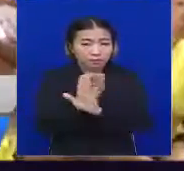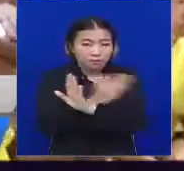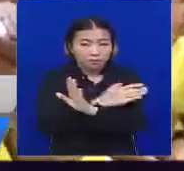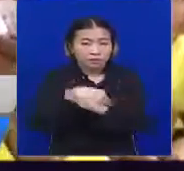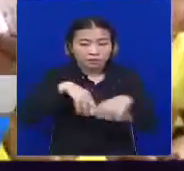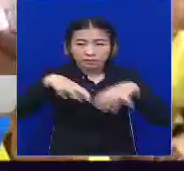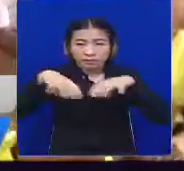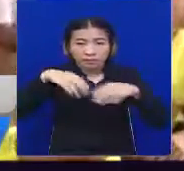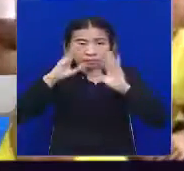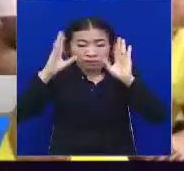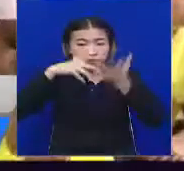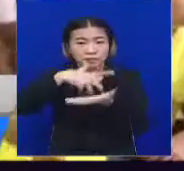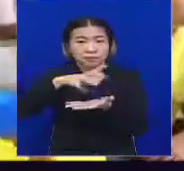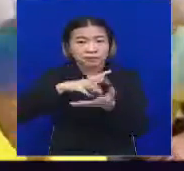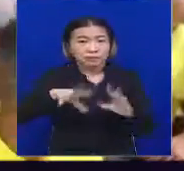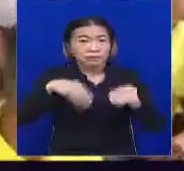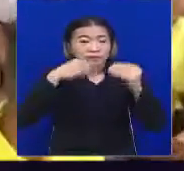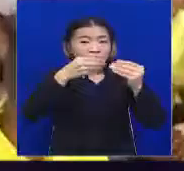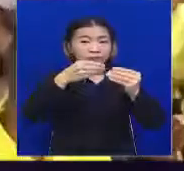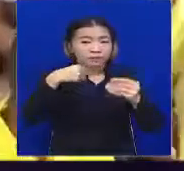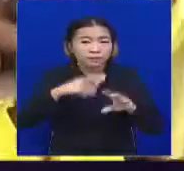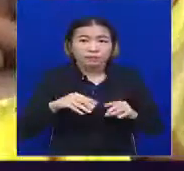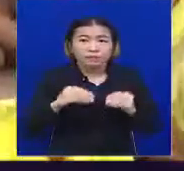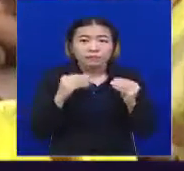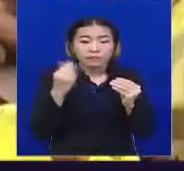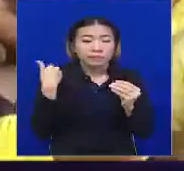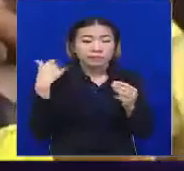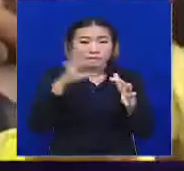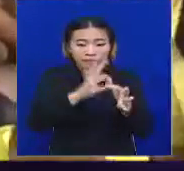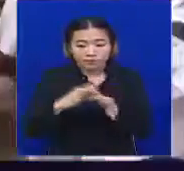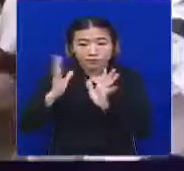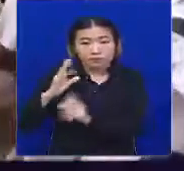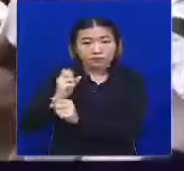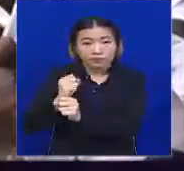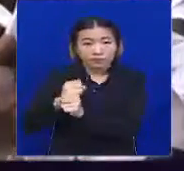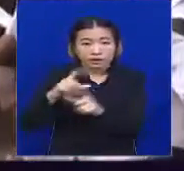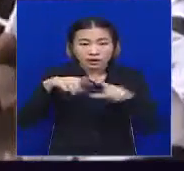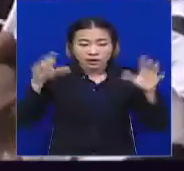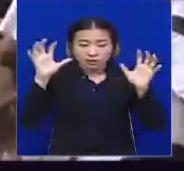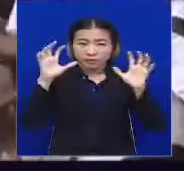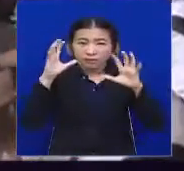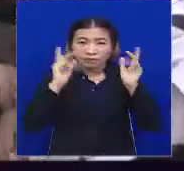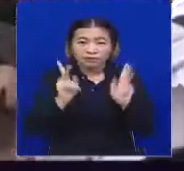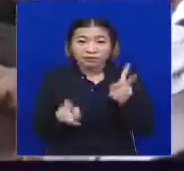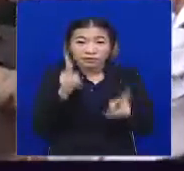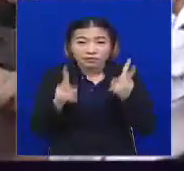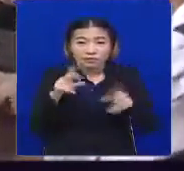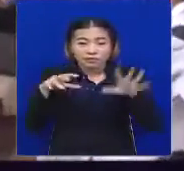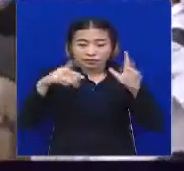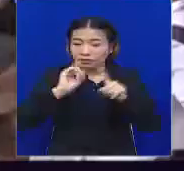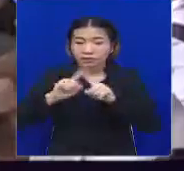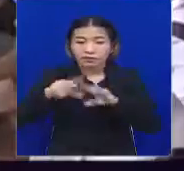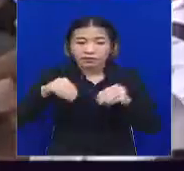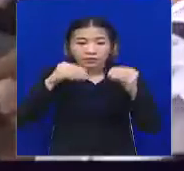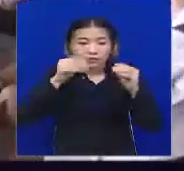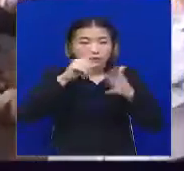นองนาถผู้อำนวยการการเลือกตั้งประจำจังหวัดอุทัยธานีพร้อมเจ้าหน้าที่ได้นำมาสคอตหนุมานสัญลักษณ์การประชาสัมพันธ์การทำประชาม